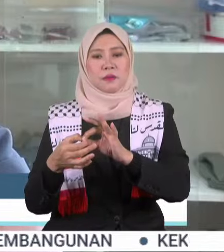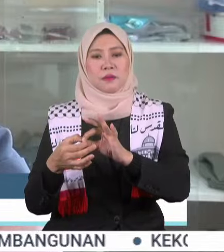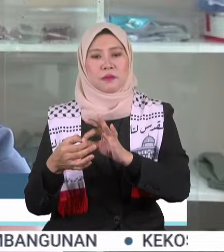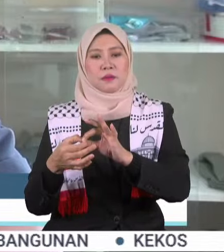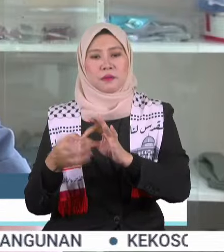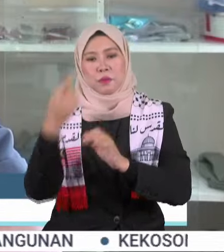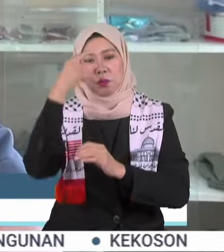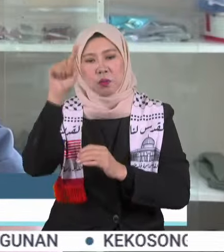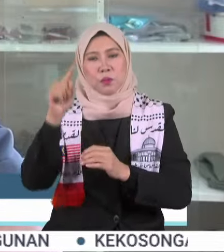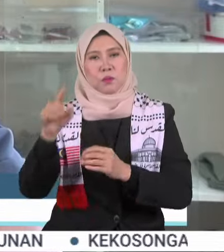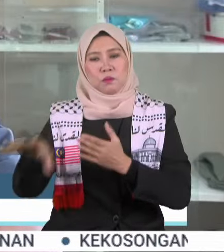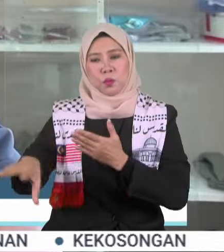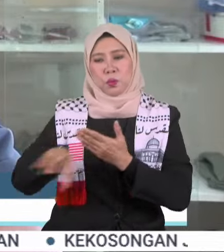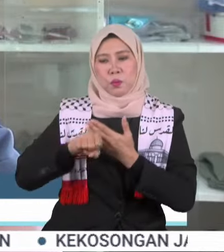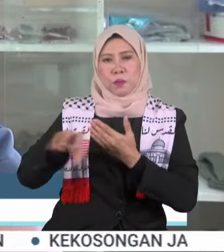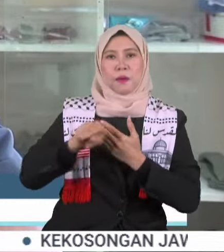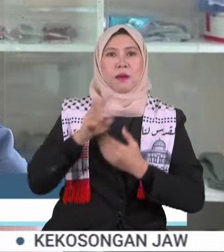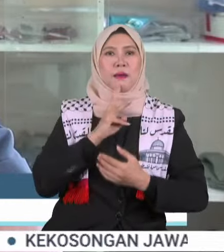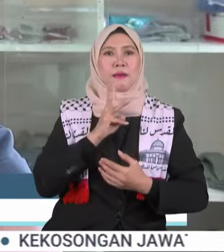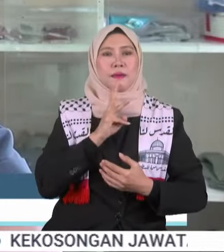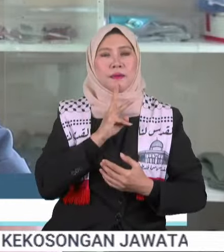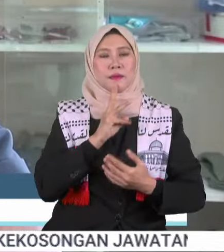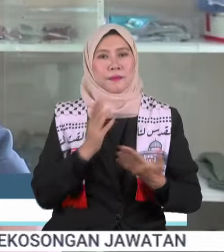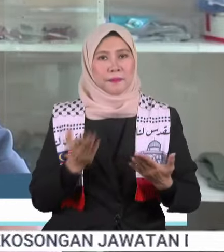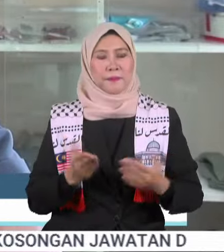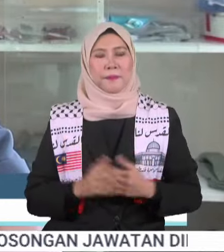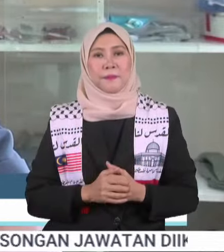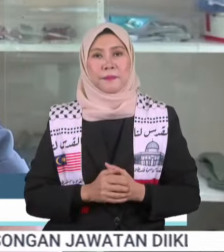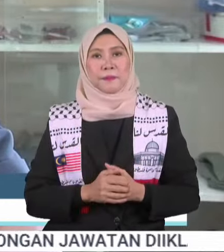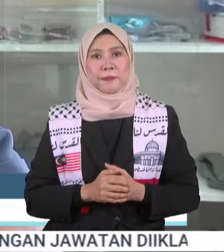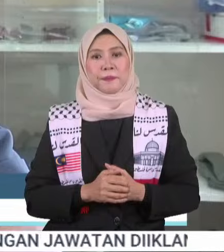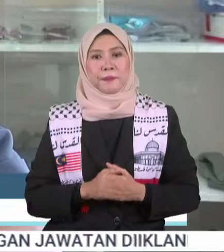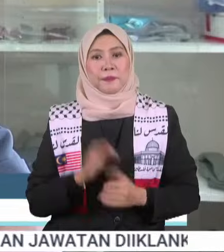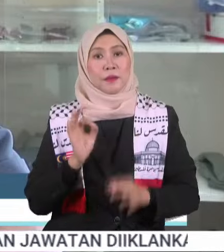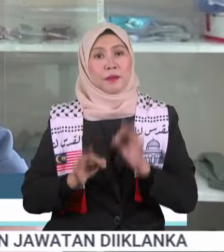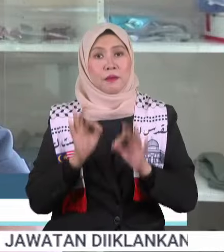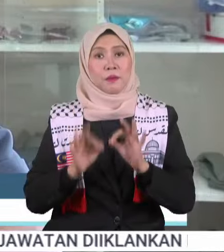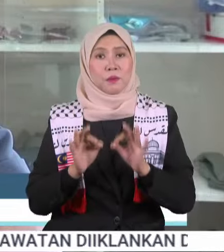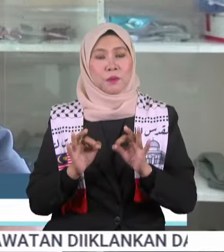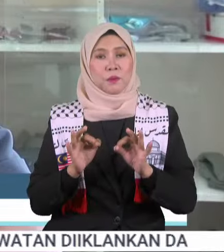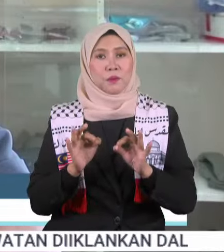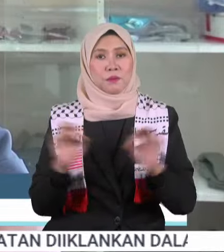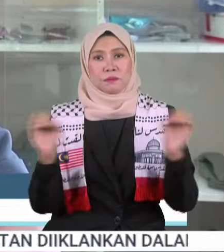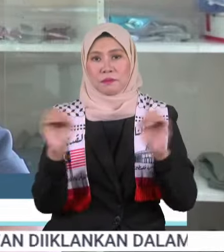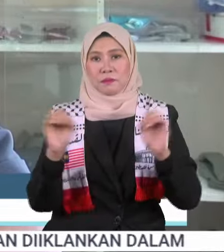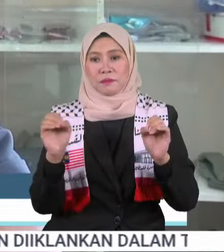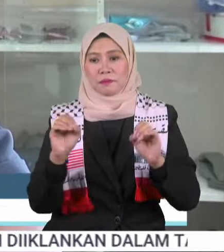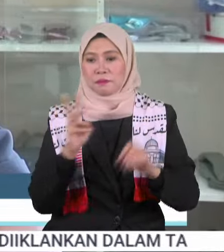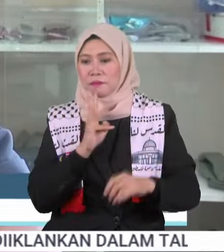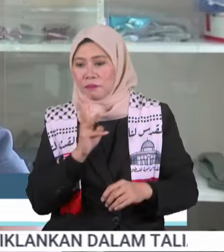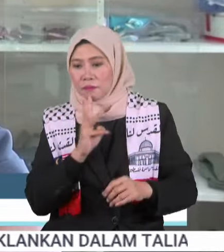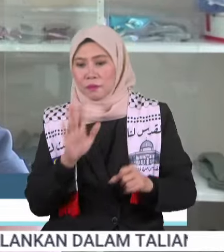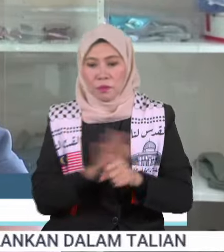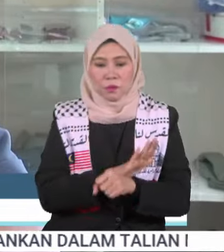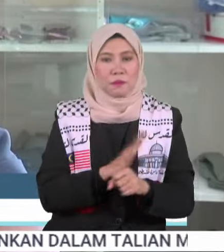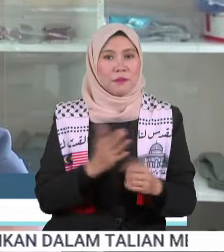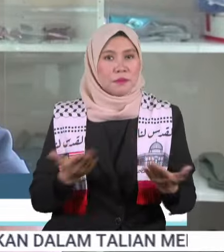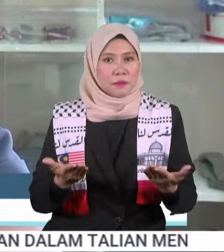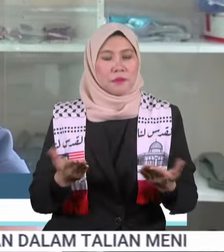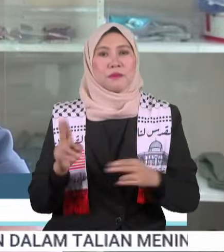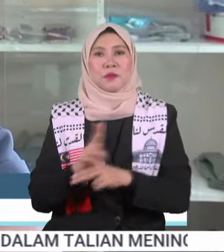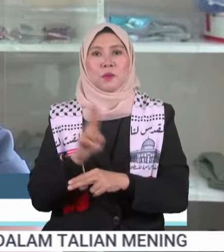untuk supply water lah, untuk kesinambungan jika kita tiada sumber situ air yang cukup,